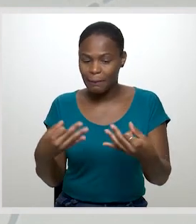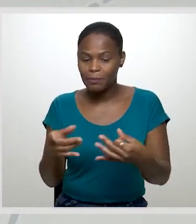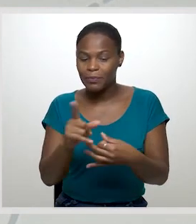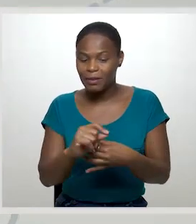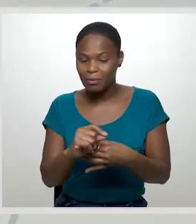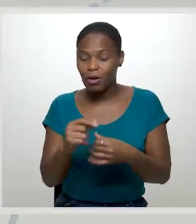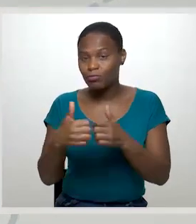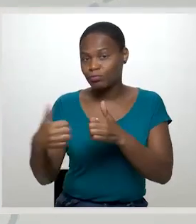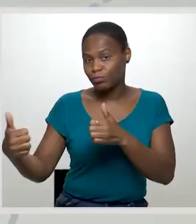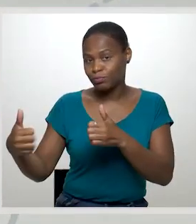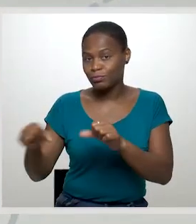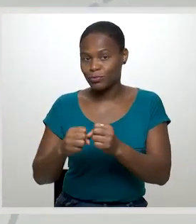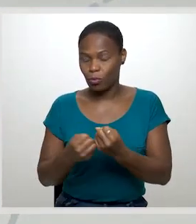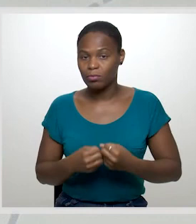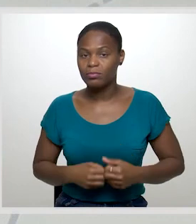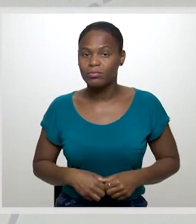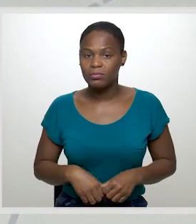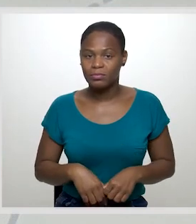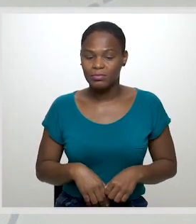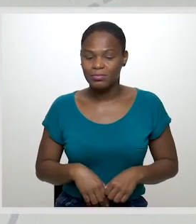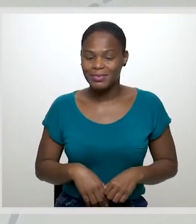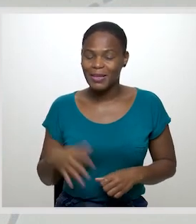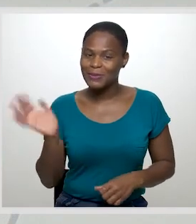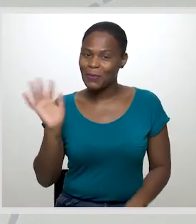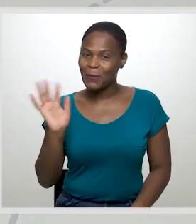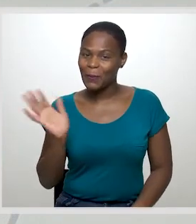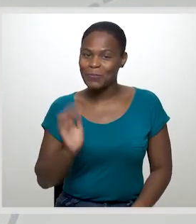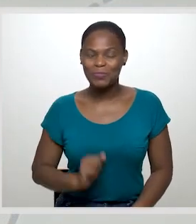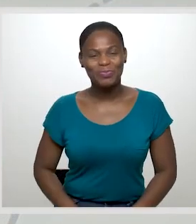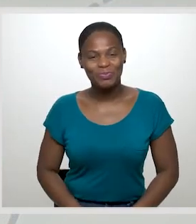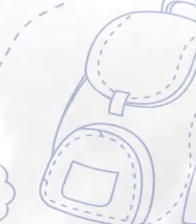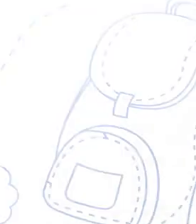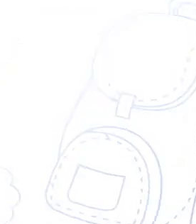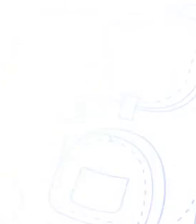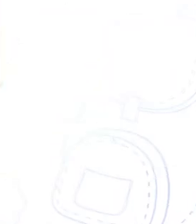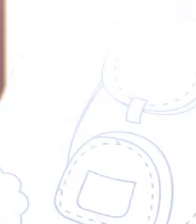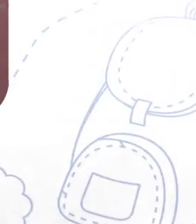les mains et maintiens la distanciation sociale. Au revoir et à bientôt.